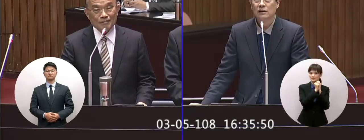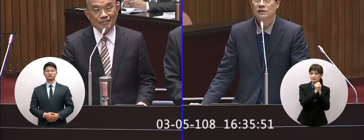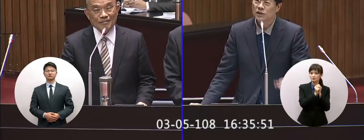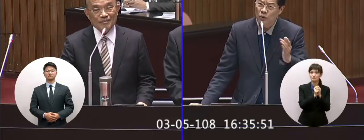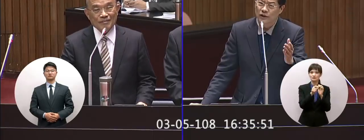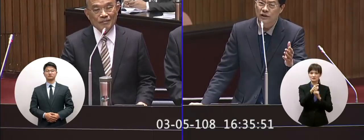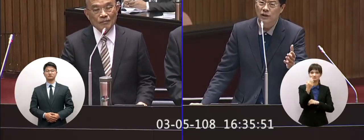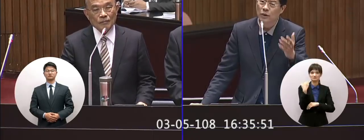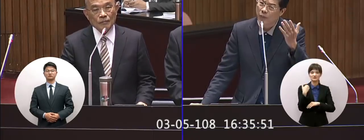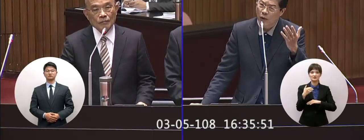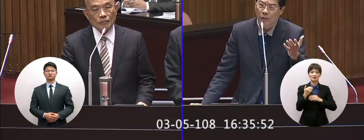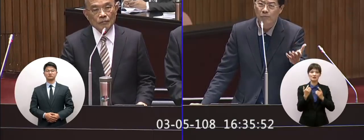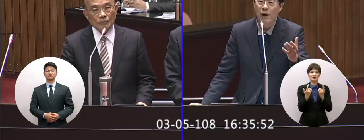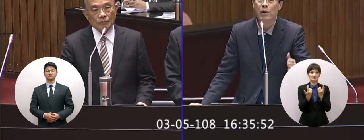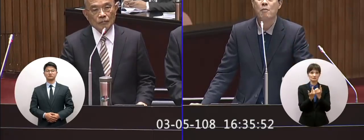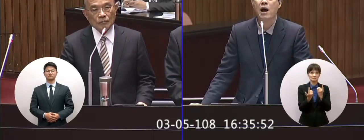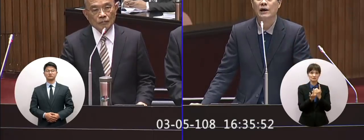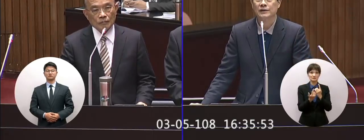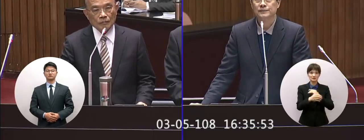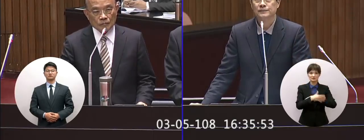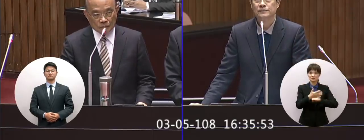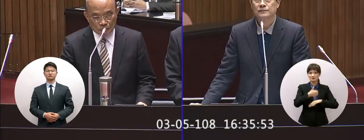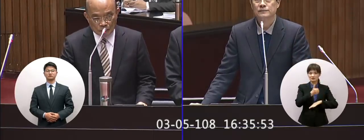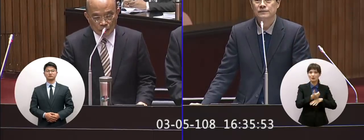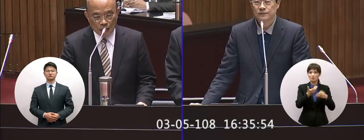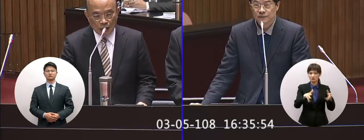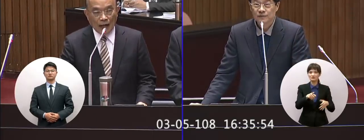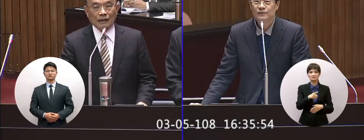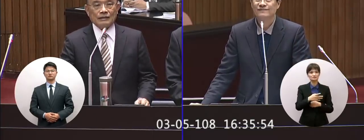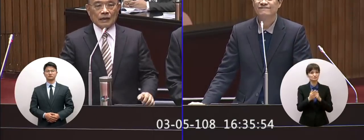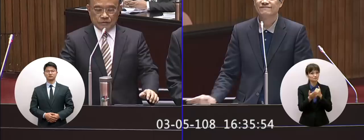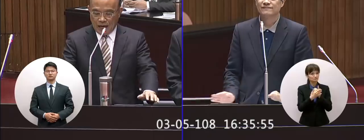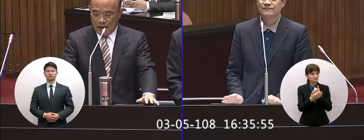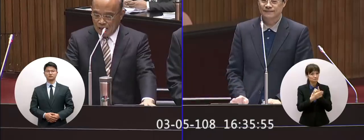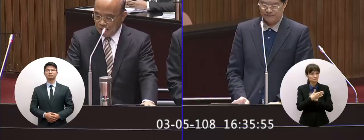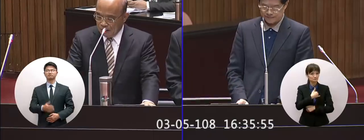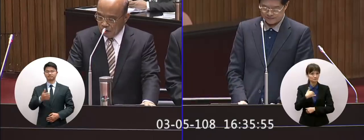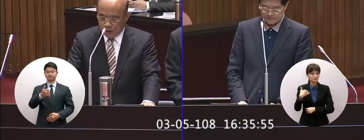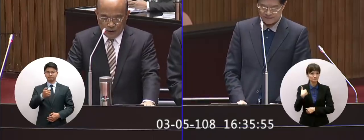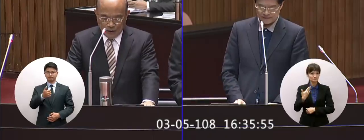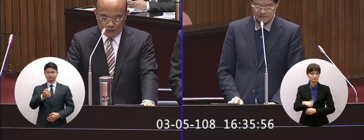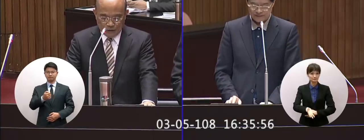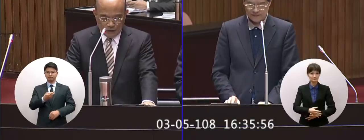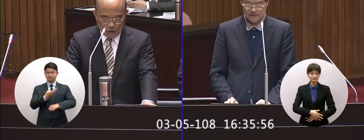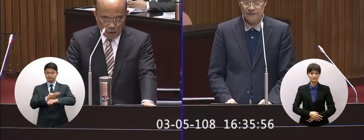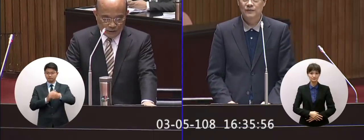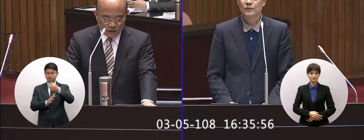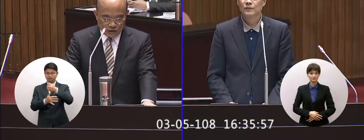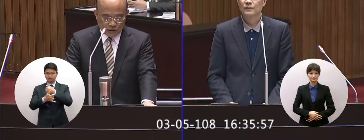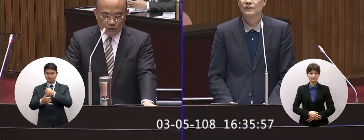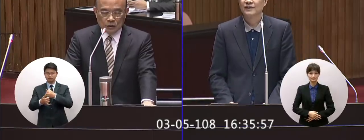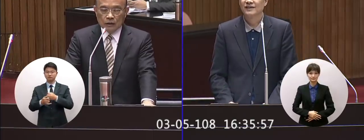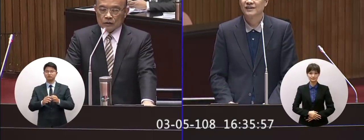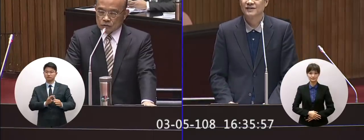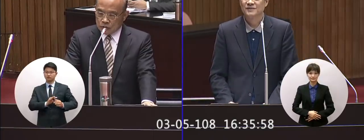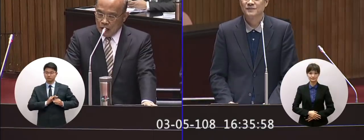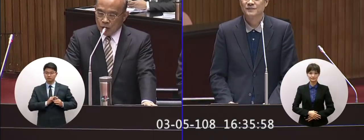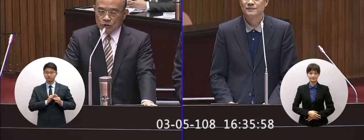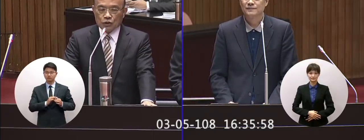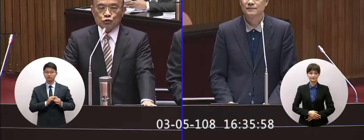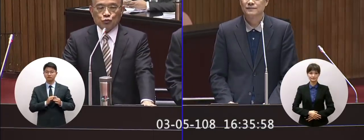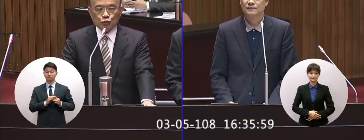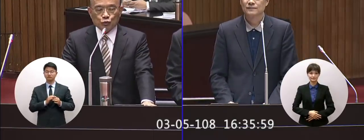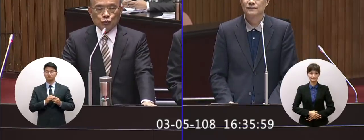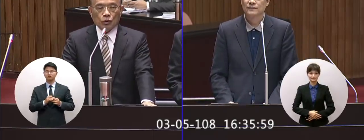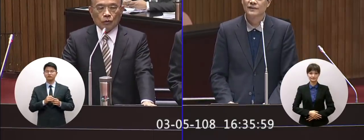长，这个问题可不可以帮我们帮帮忙？ 啊，感谢罗委员关心